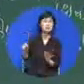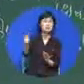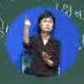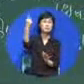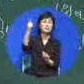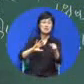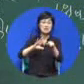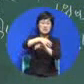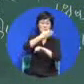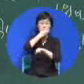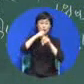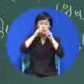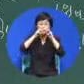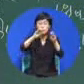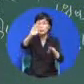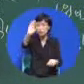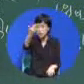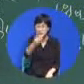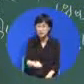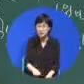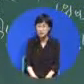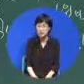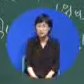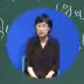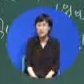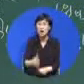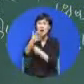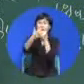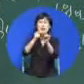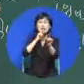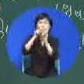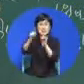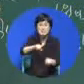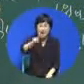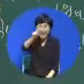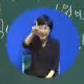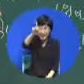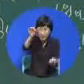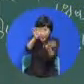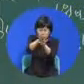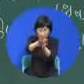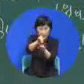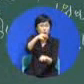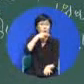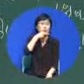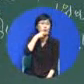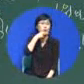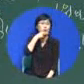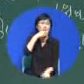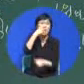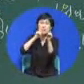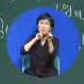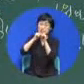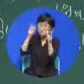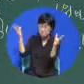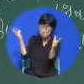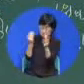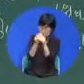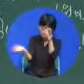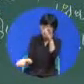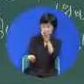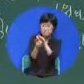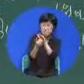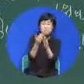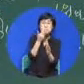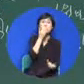was Mark's upper room. 1 점, 1 획도 없어지지 않아야 한다. It says the word of God will not pass away, not even